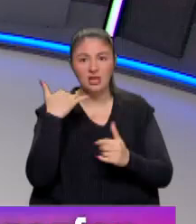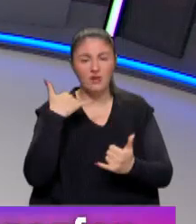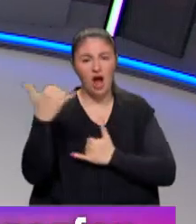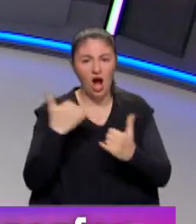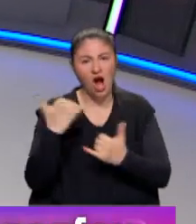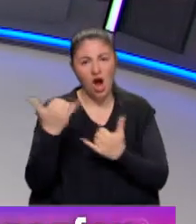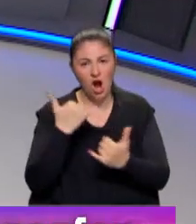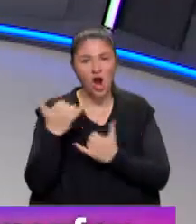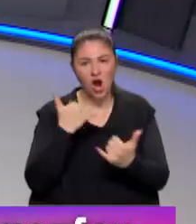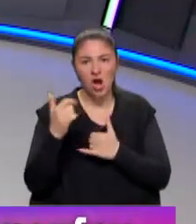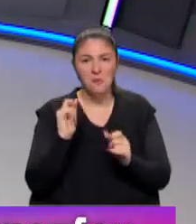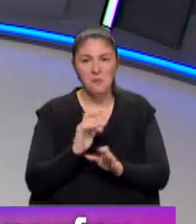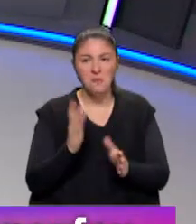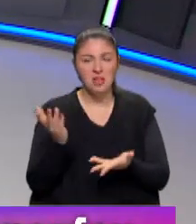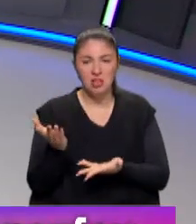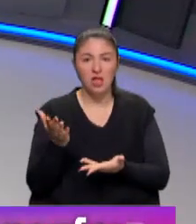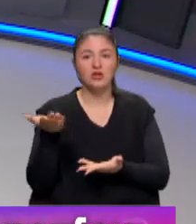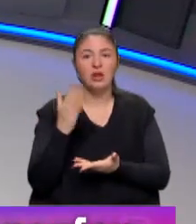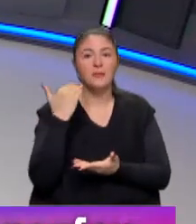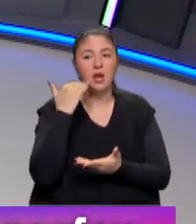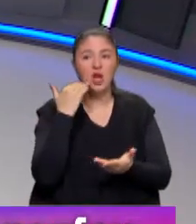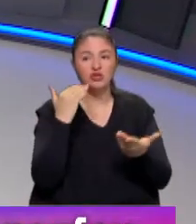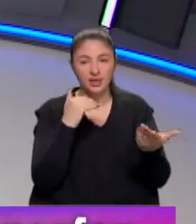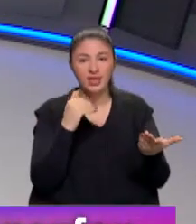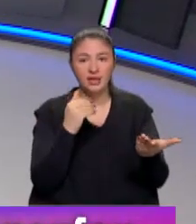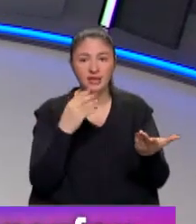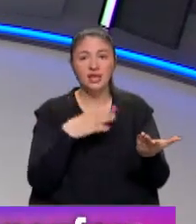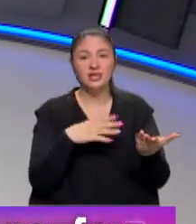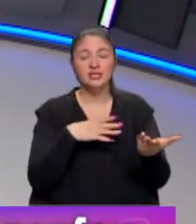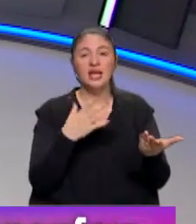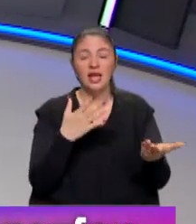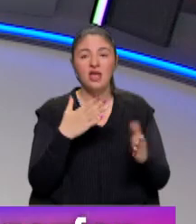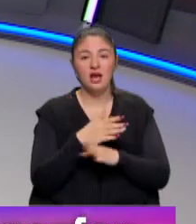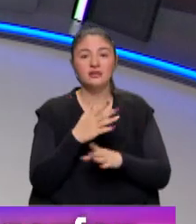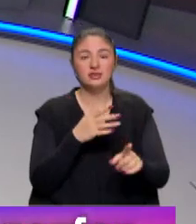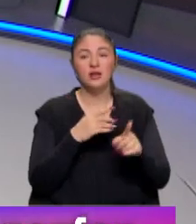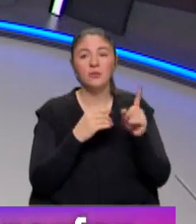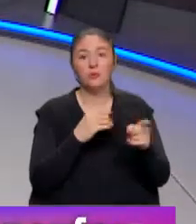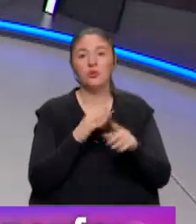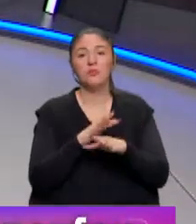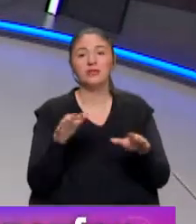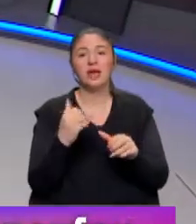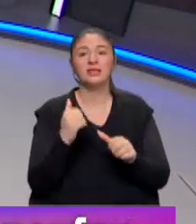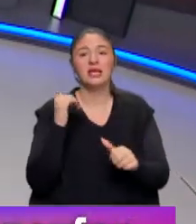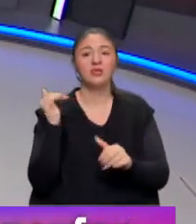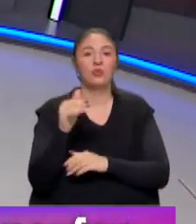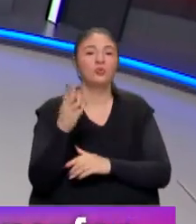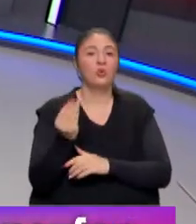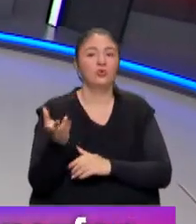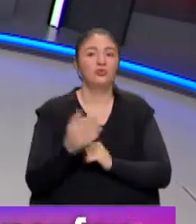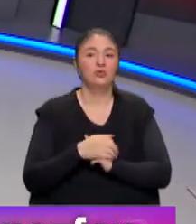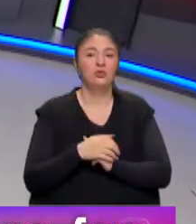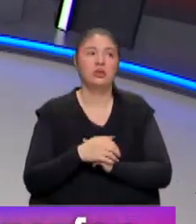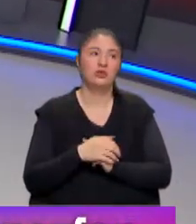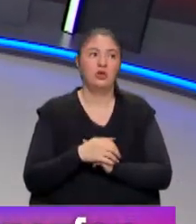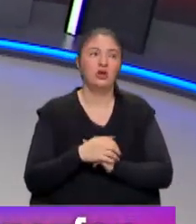telefon trafiği de işletmişlerdi. Sonra Meral Akşener'in isteğiyle de aslında bu masaya dönüş gerçekleşti.